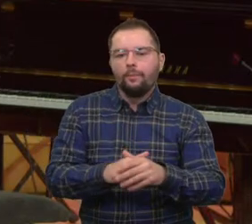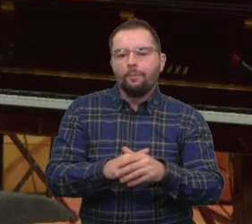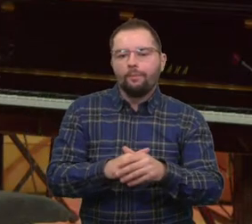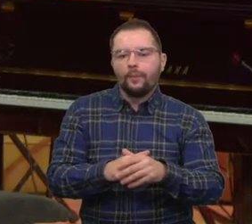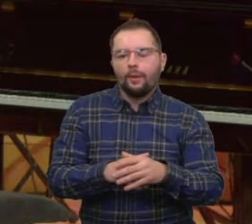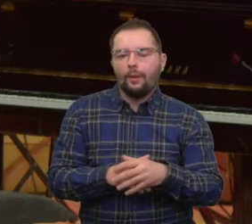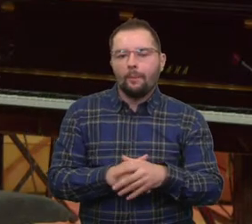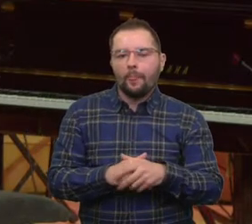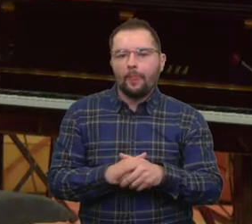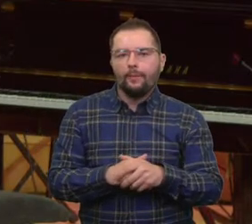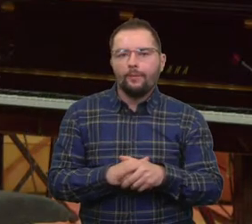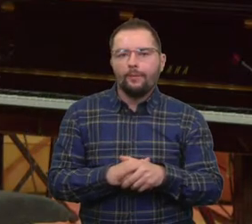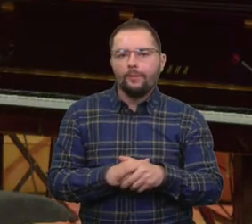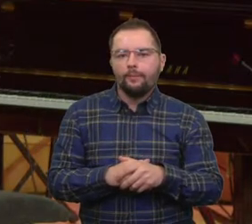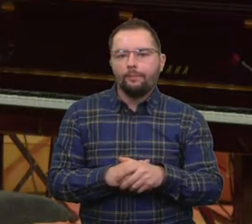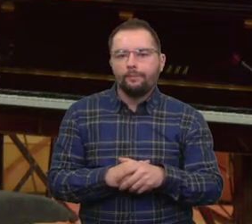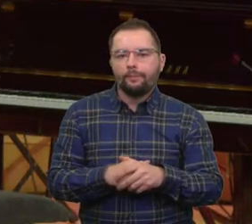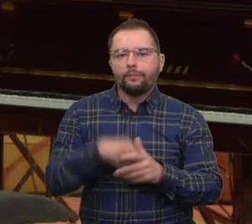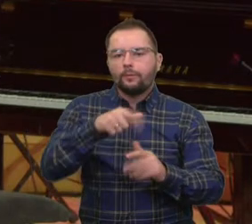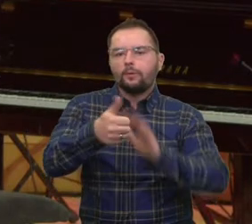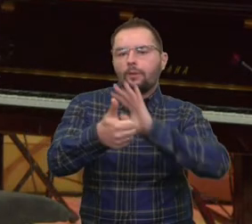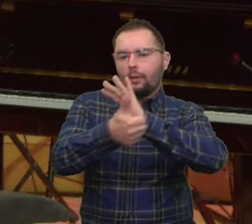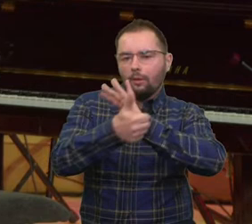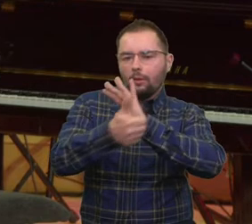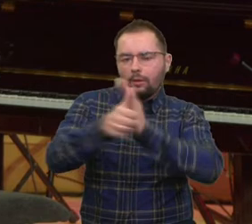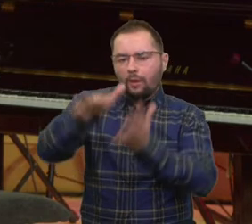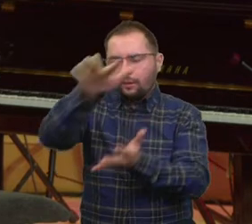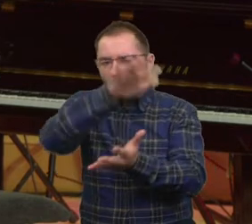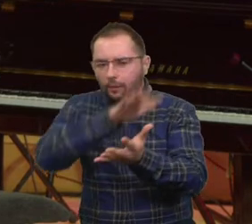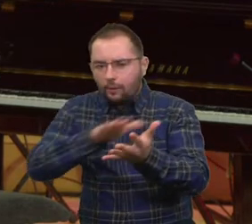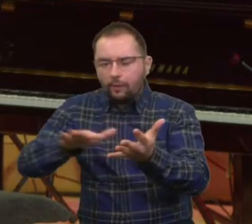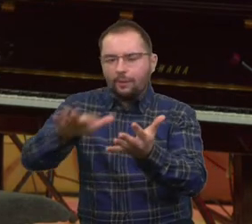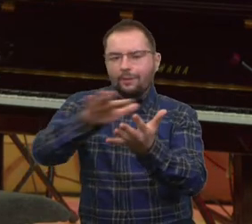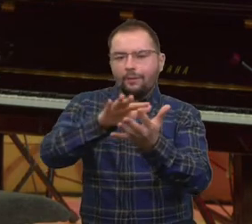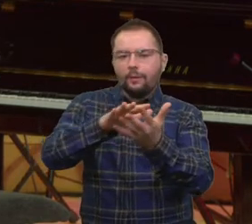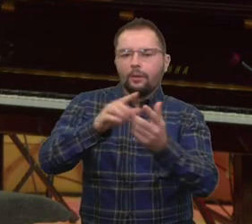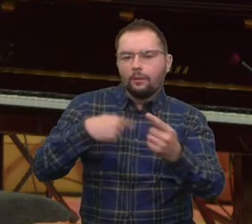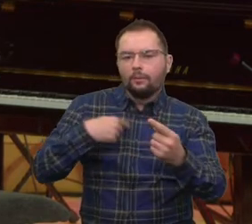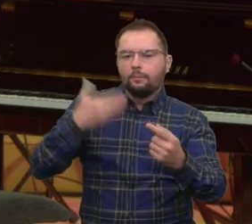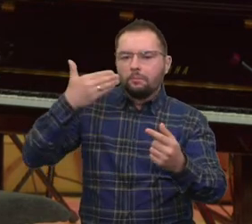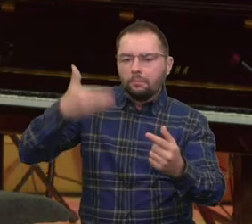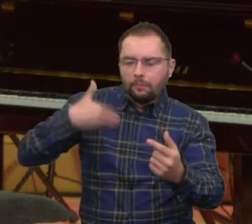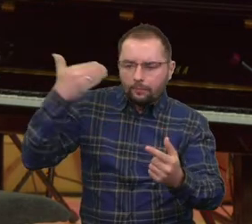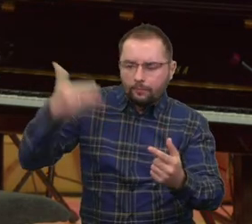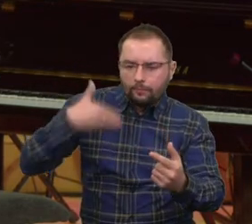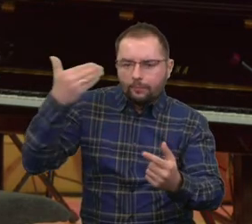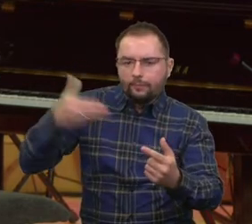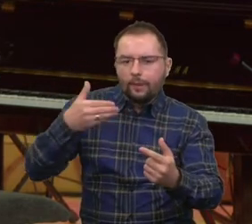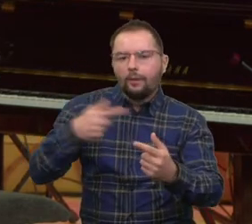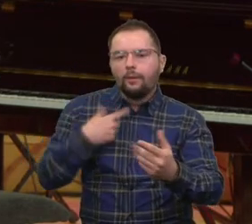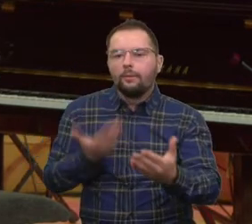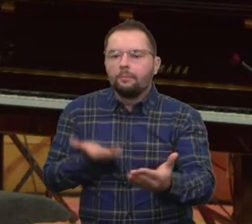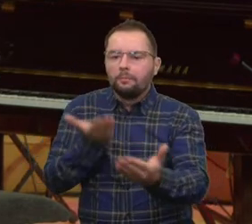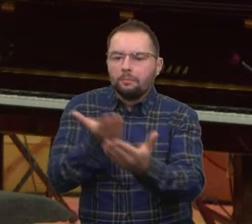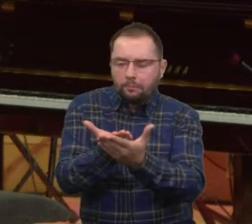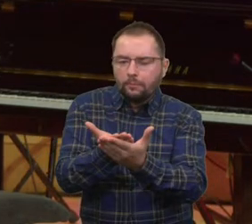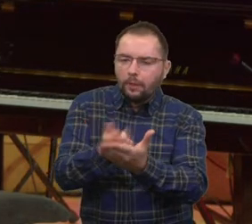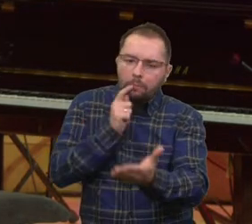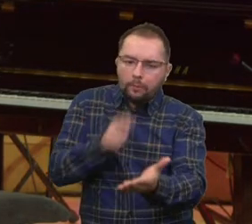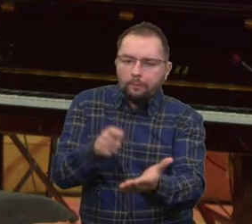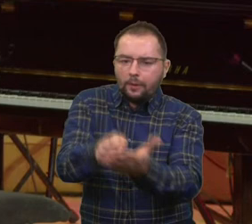Równocześnie tym 16 szczęśliwcom mówiłem, wręczam wam